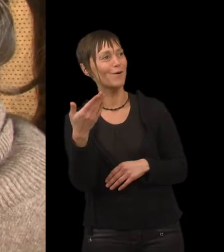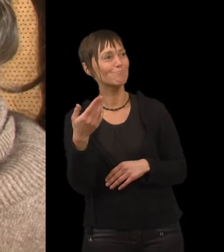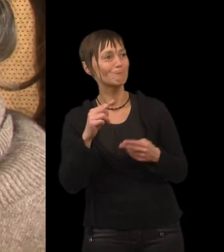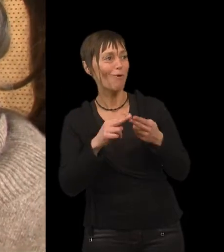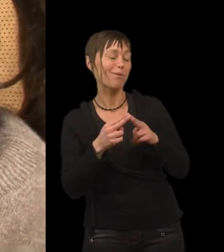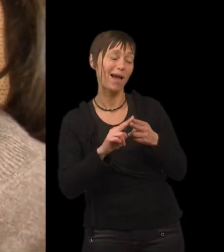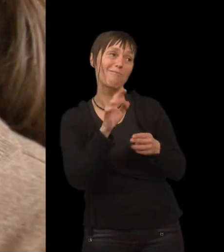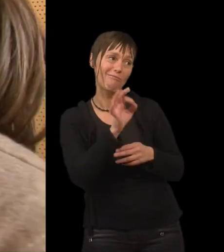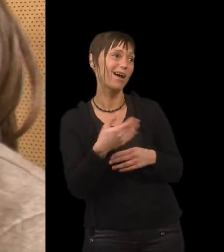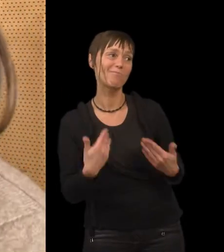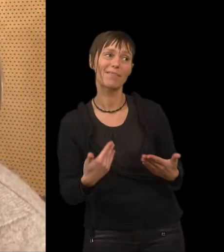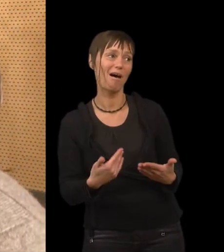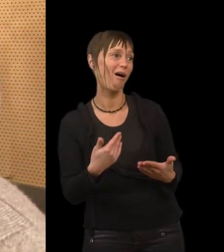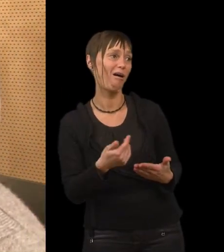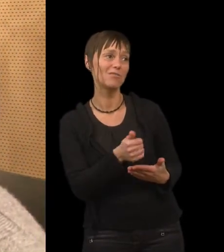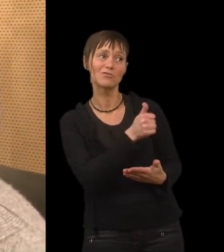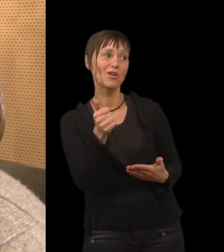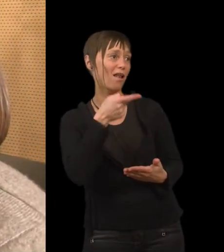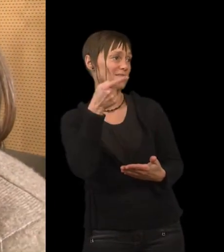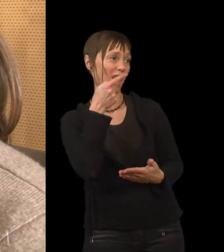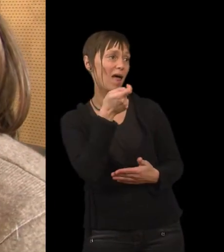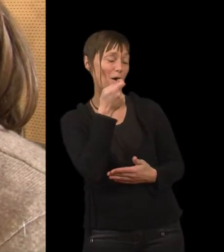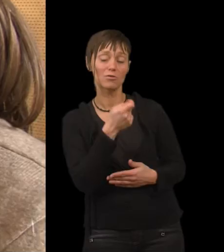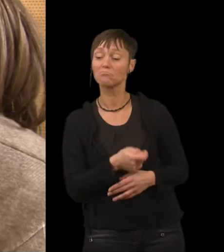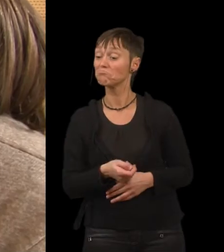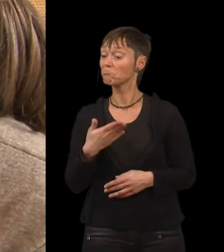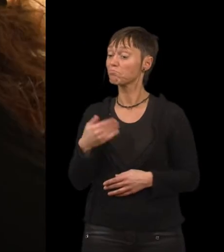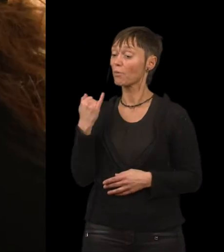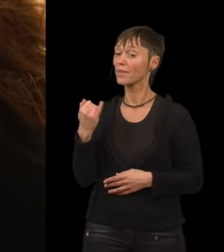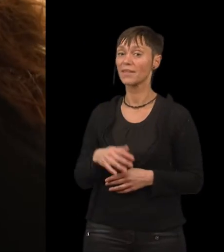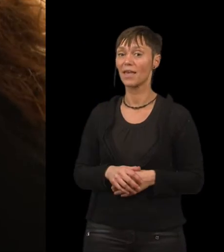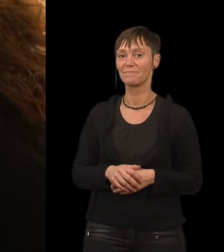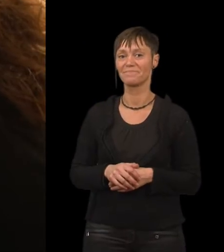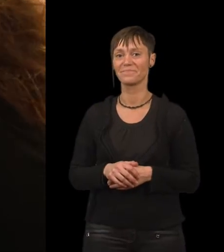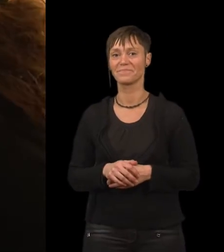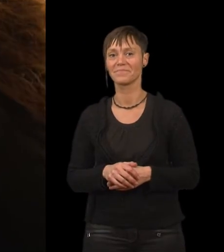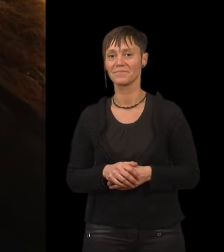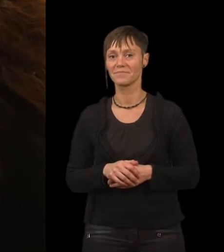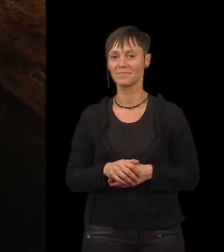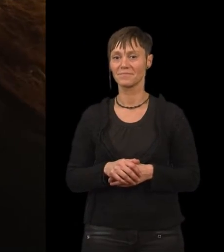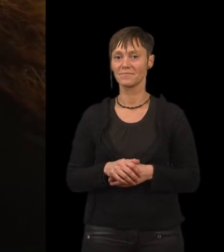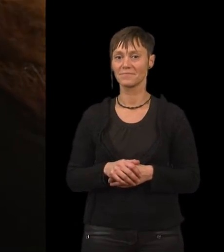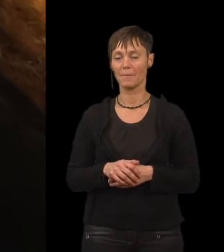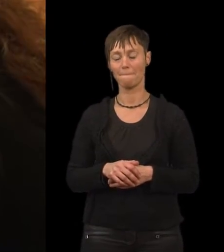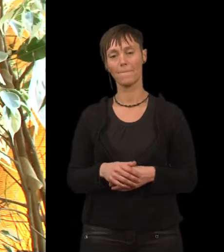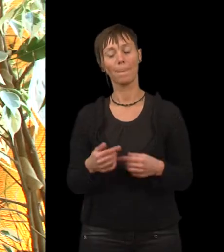mange plus que de la salade. Ah, ça c'est pas mal. Ouais. Mais tu le fais bien. Bon, tu fais ça bien. Oui, mais c'est...